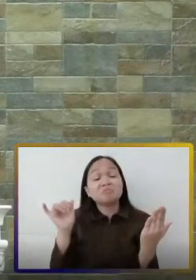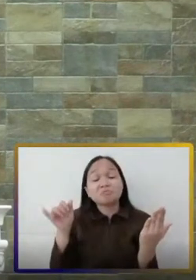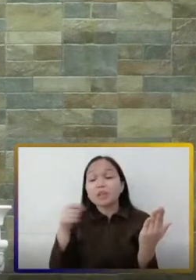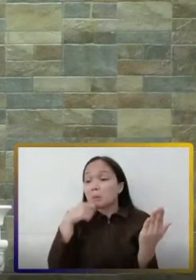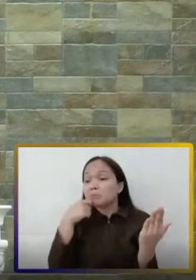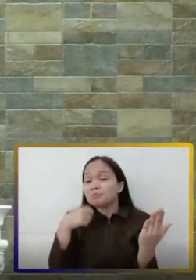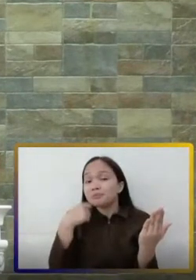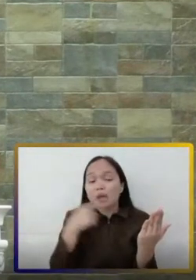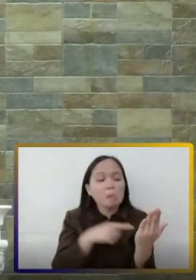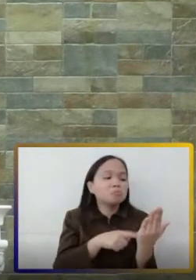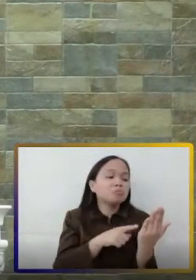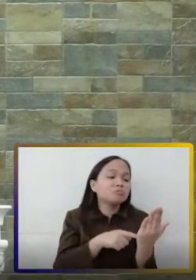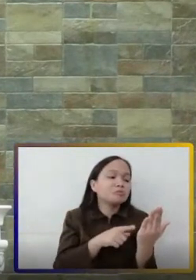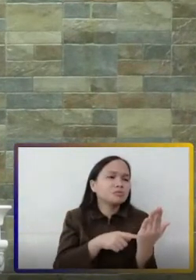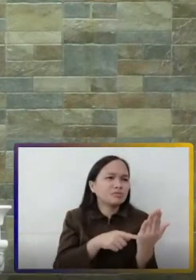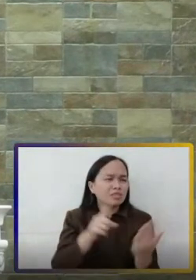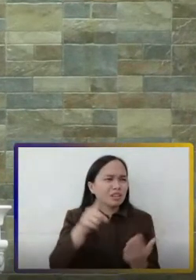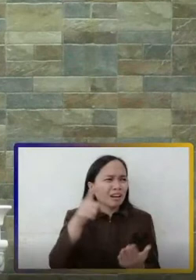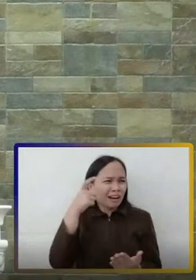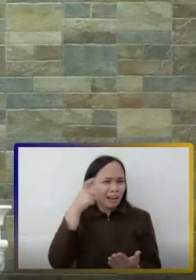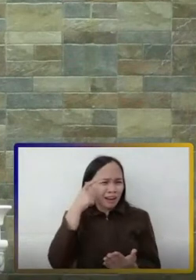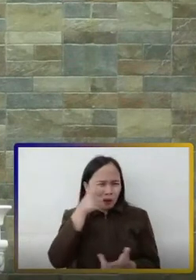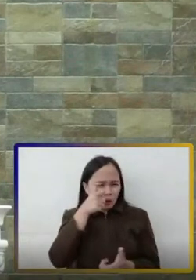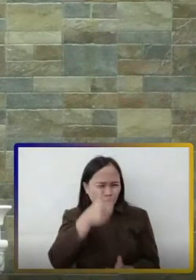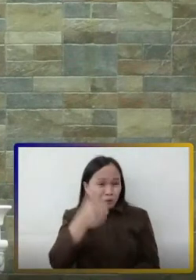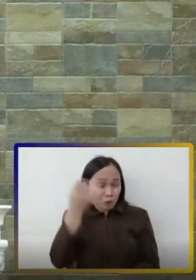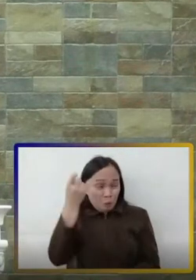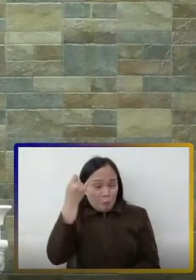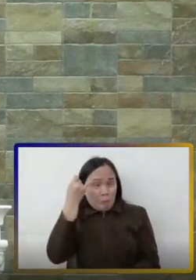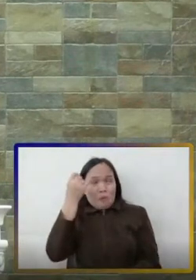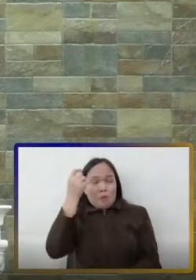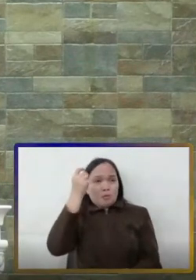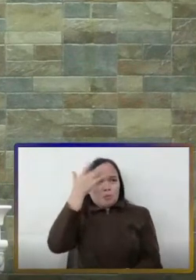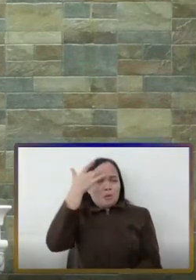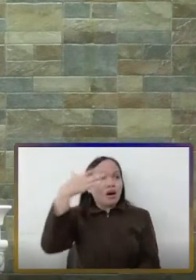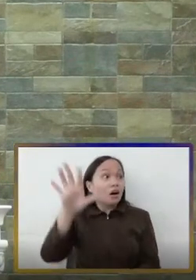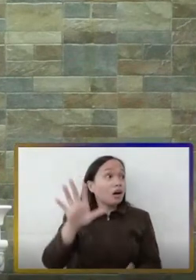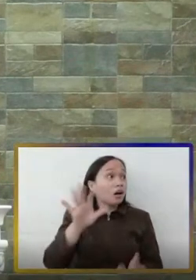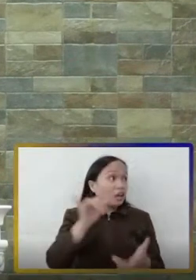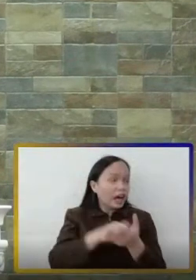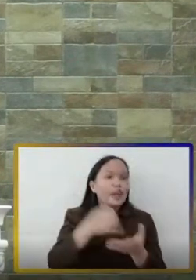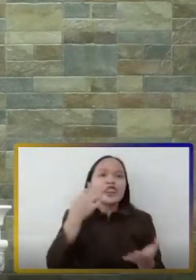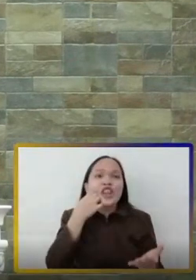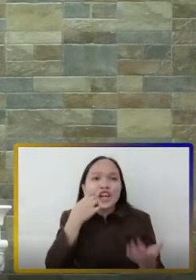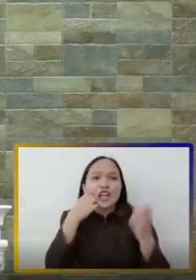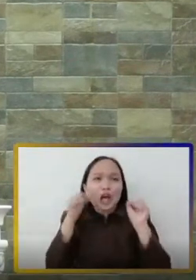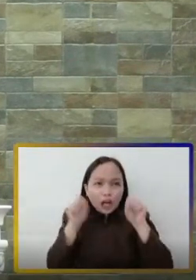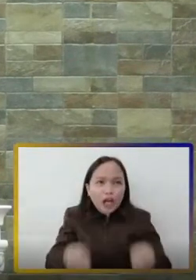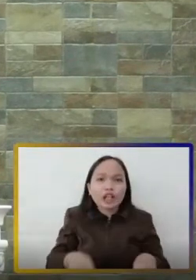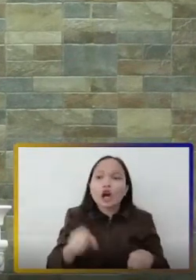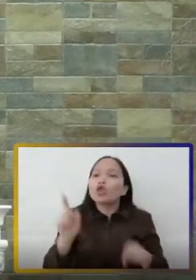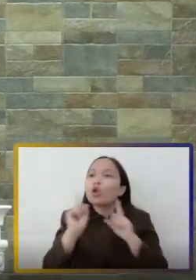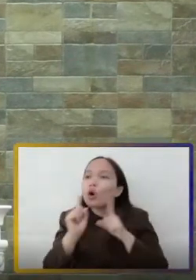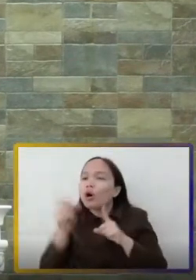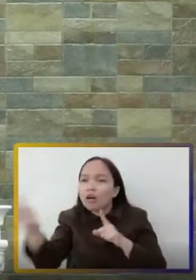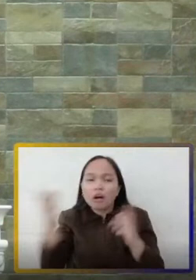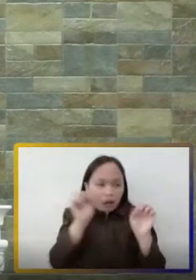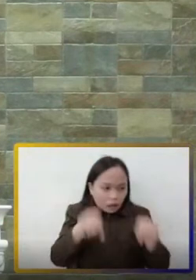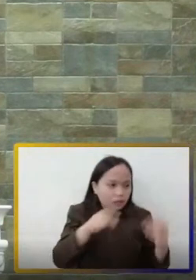Yeah. Akala mo kung sinong intelihenteng tao na kaya niya makipag-usap habang kumakain at kaya niya makipag-usap ng dalawang tao?